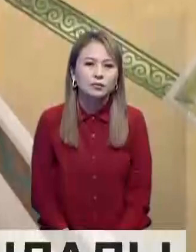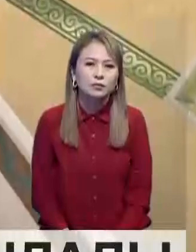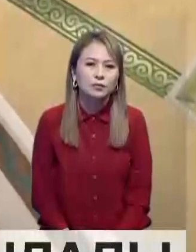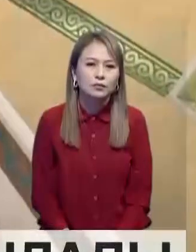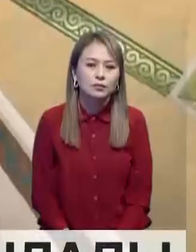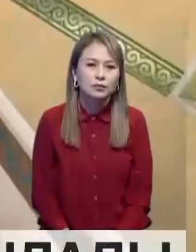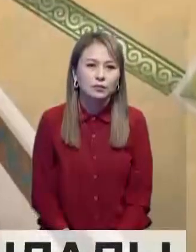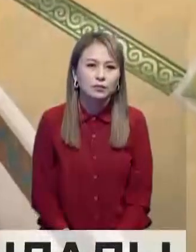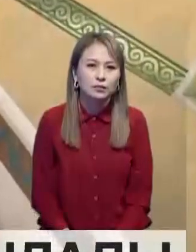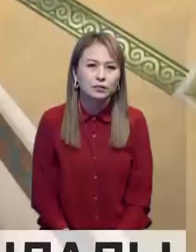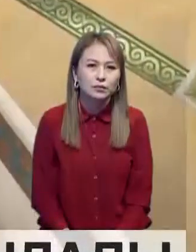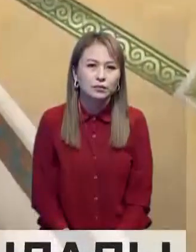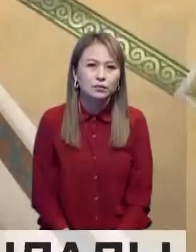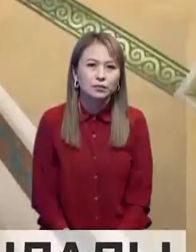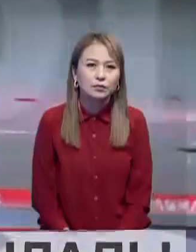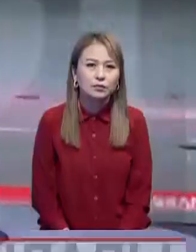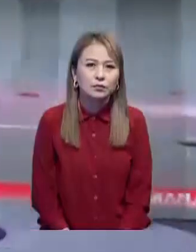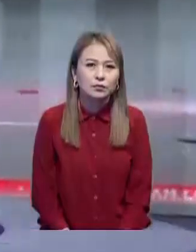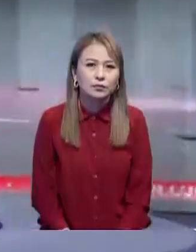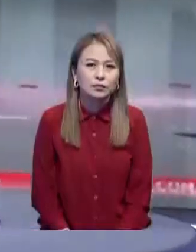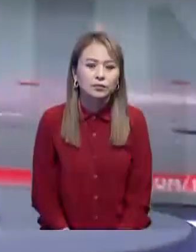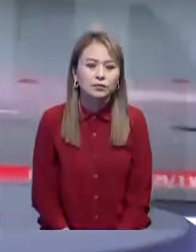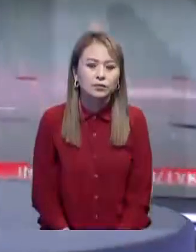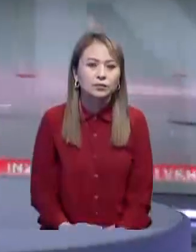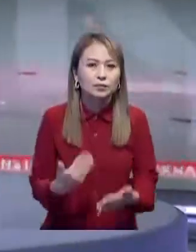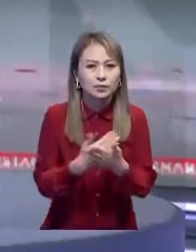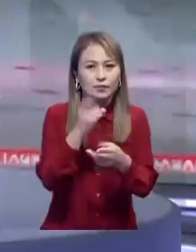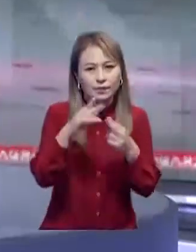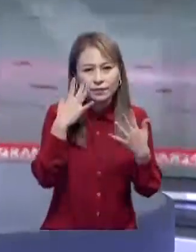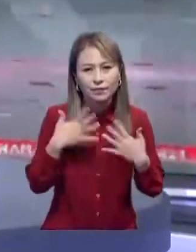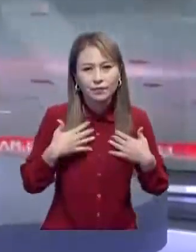Хабар 24. Әзірге осы жаңалықтыңыз.